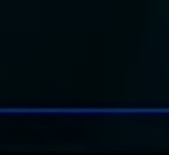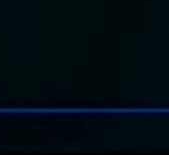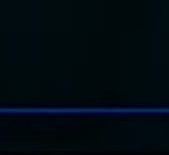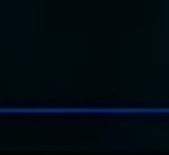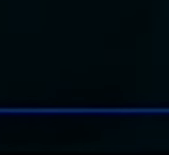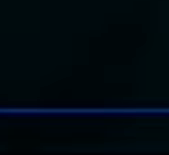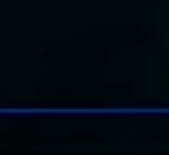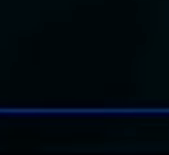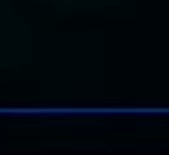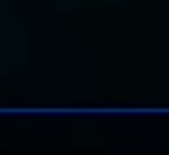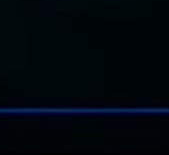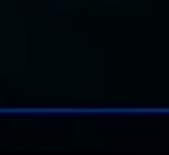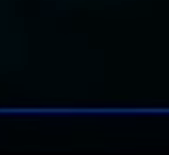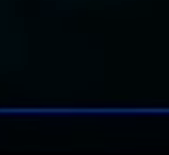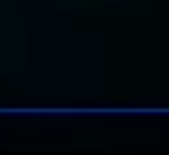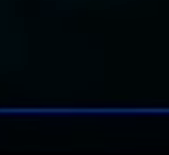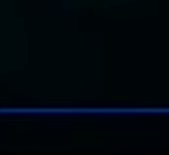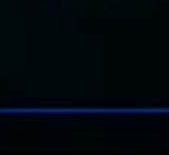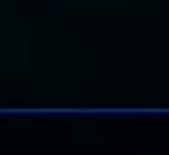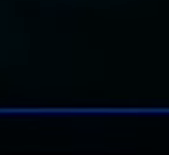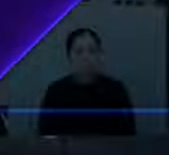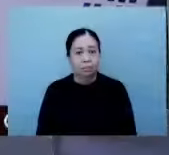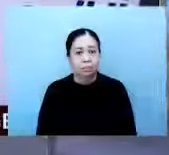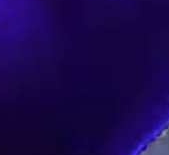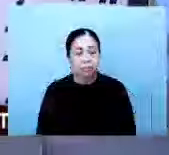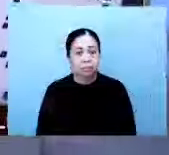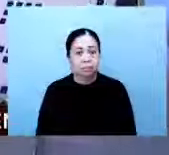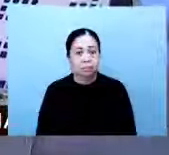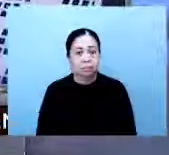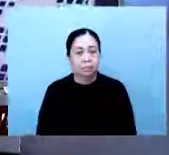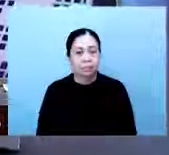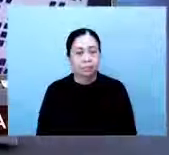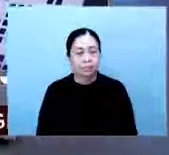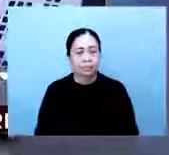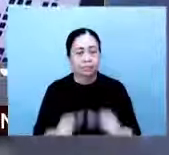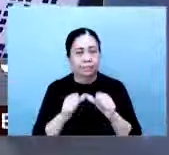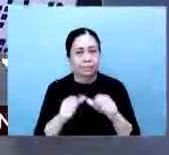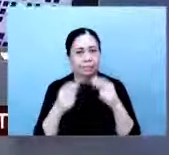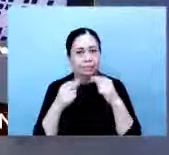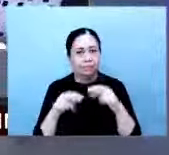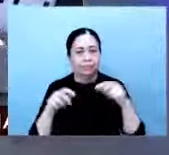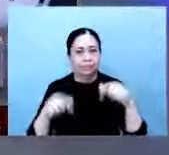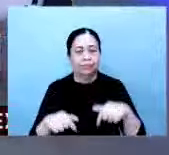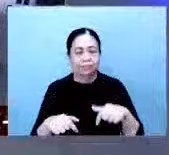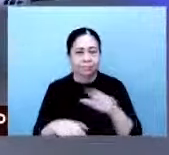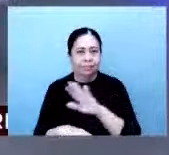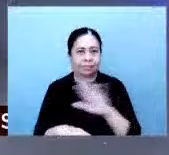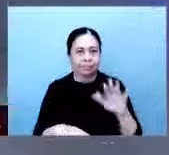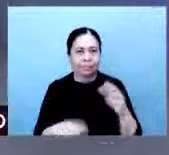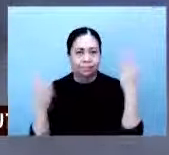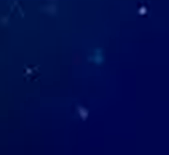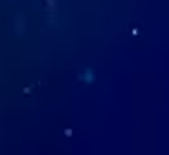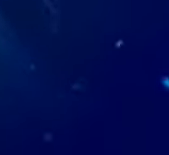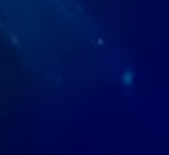phoenix pinasilip sa Joker 2 tuloy-tuloy ang balitaan dito sa frontline